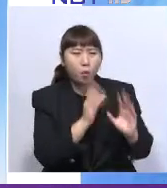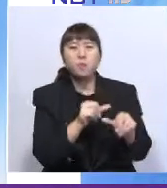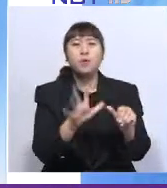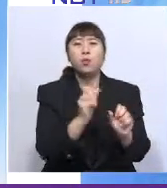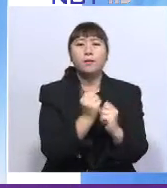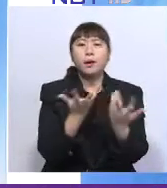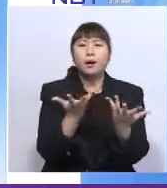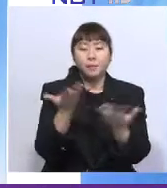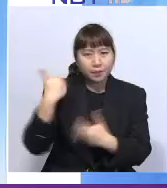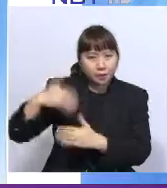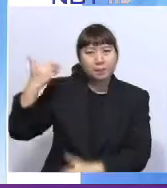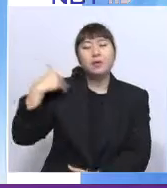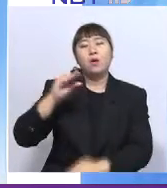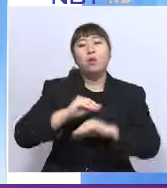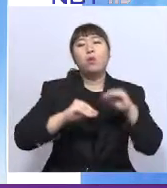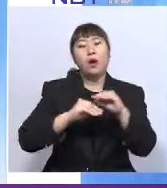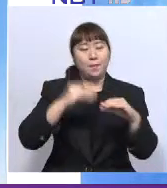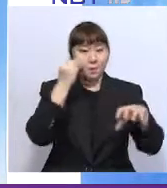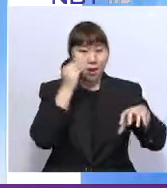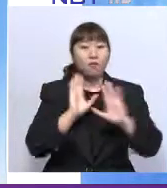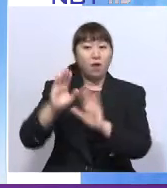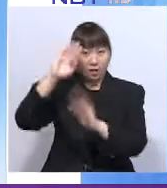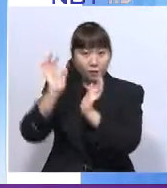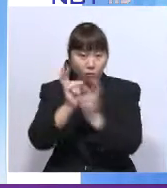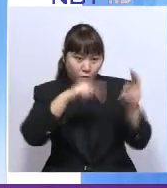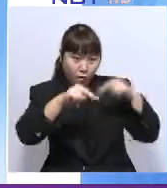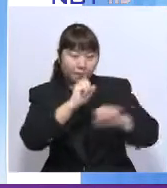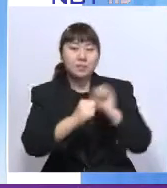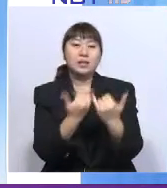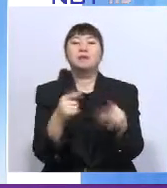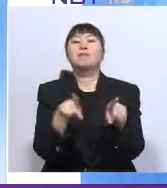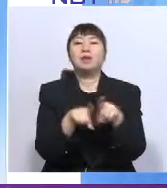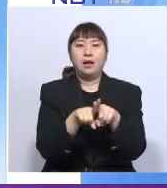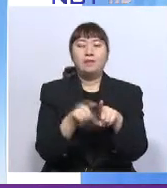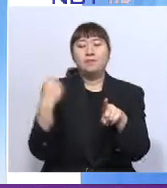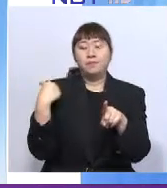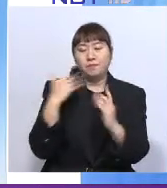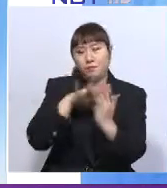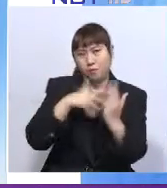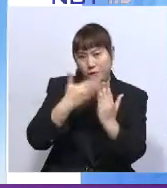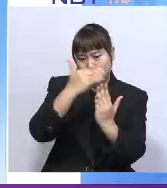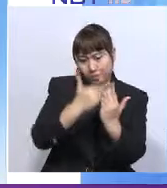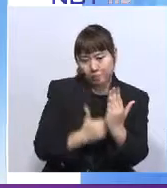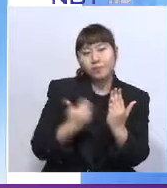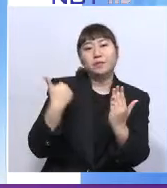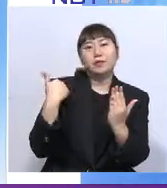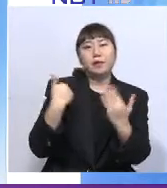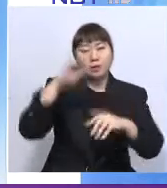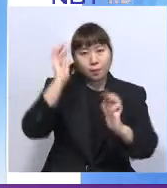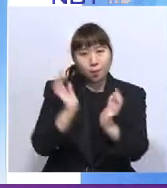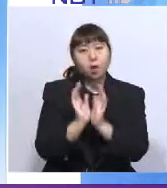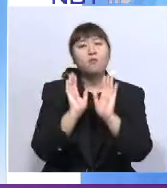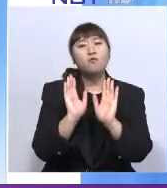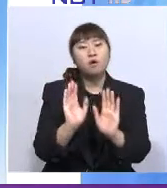าก็มีโครงการให้ประชาชนฝากบ้านไว้กับตำรวจปีนี้ก็เช่นเดียวกันตอนนี้ก็เริ่มมีการวางมาตรการแล้วนะคะสิ่งหนึ่งที่ตำรวจฝ